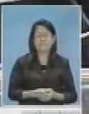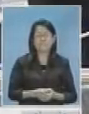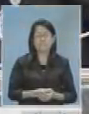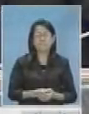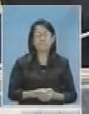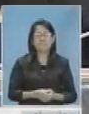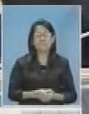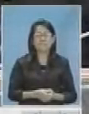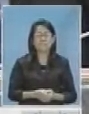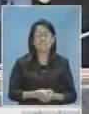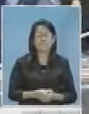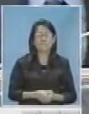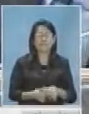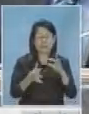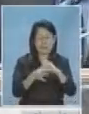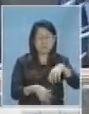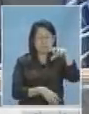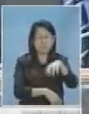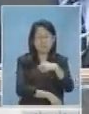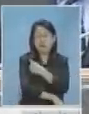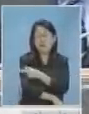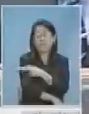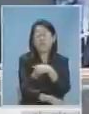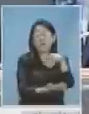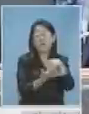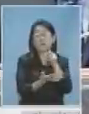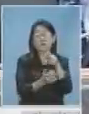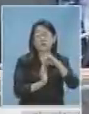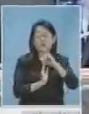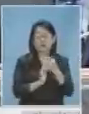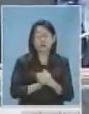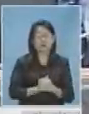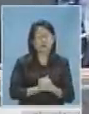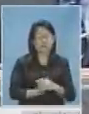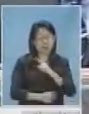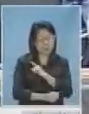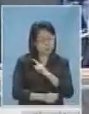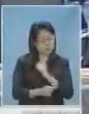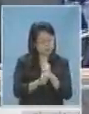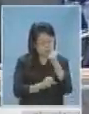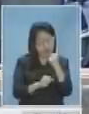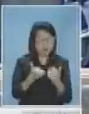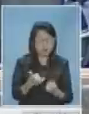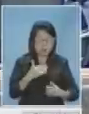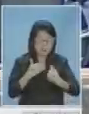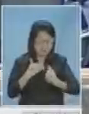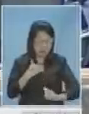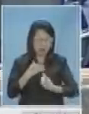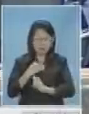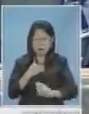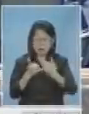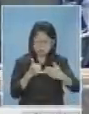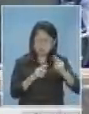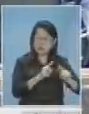เรื่องของโรงพยาบาลศูนย์ที่สามารถผ่าตัดเปลี่ยนถ่ายอวัยวะได้